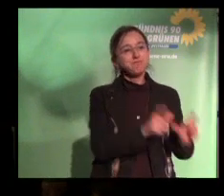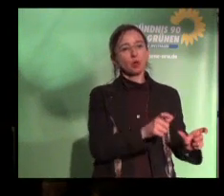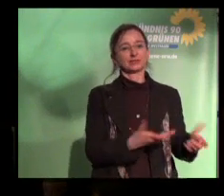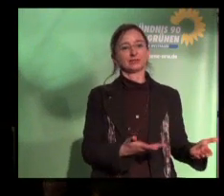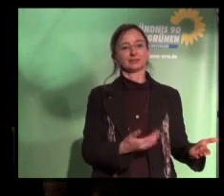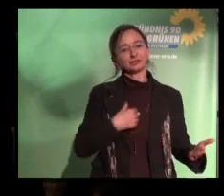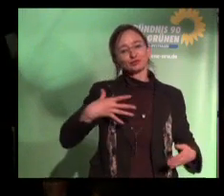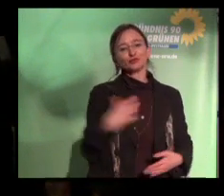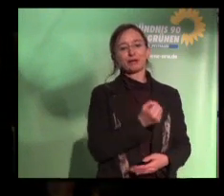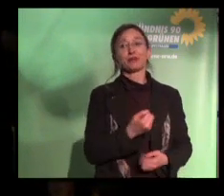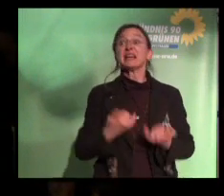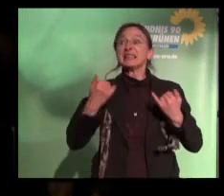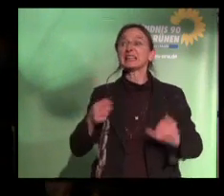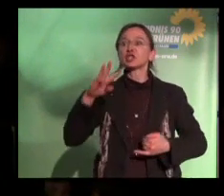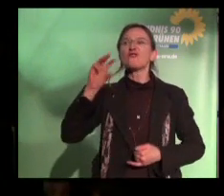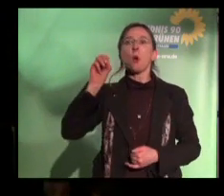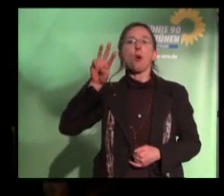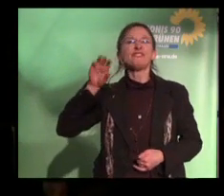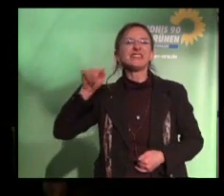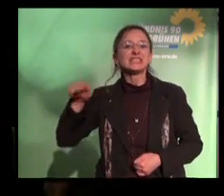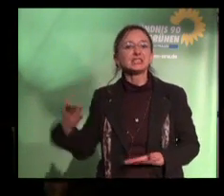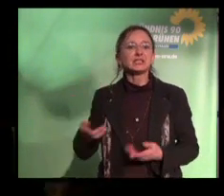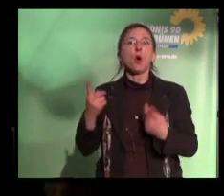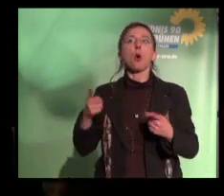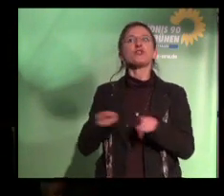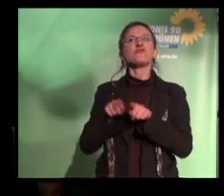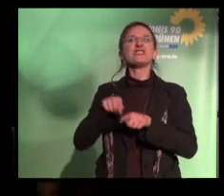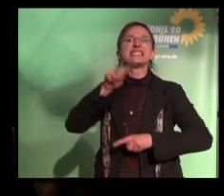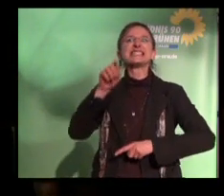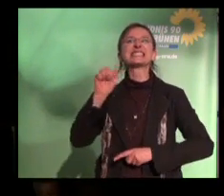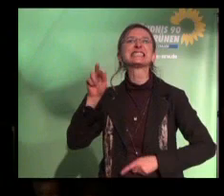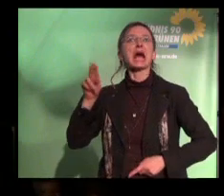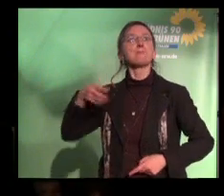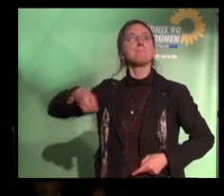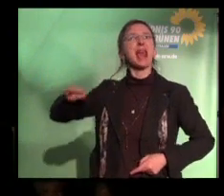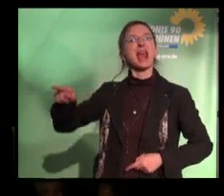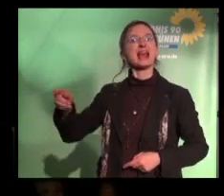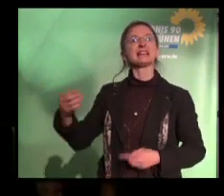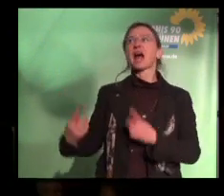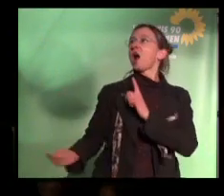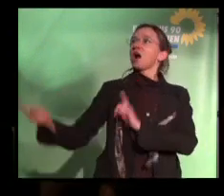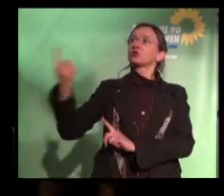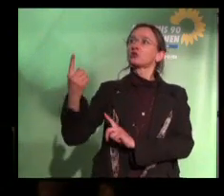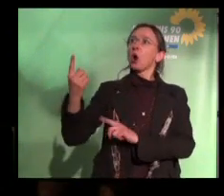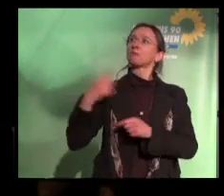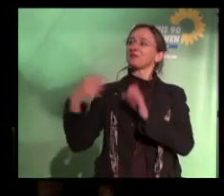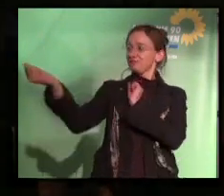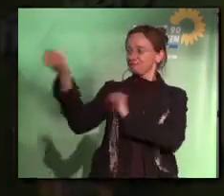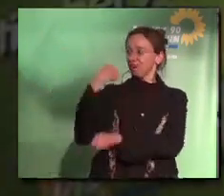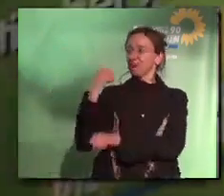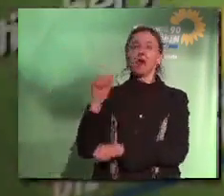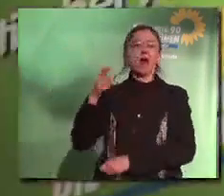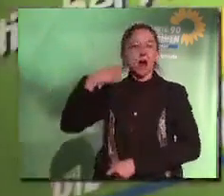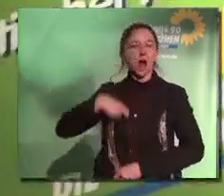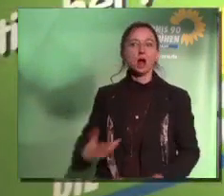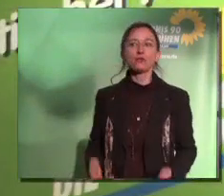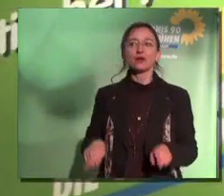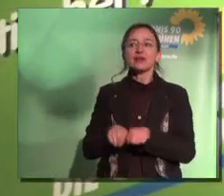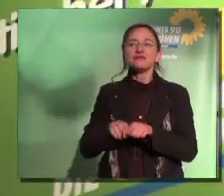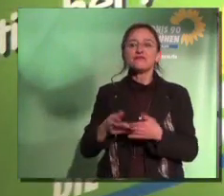der Wovi und der Zapeter daher und jagen mir den Rang ab. Ohne Feldamster, einfach